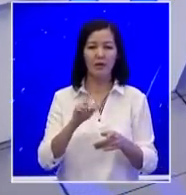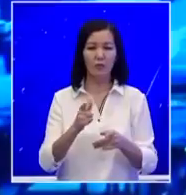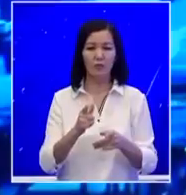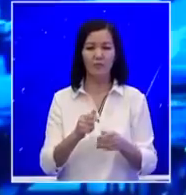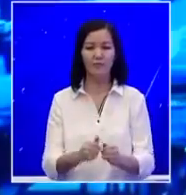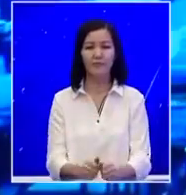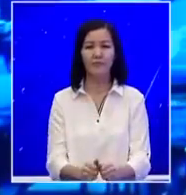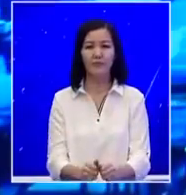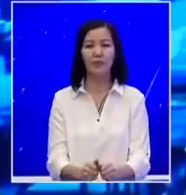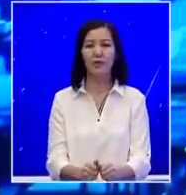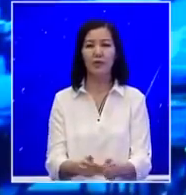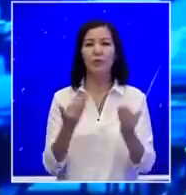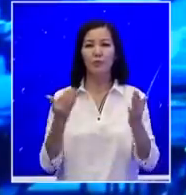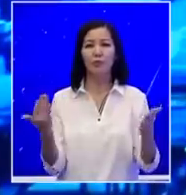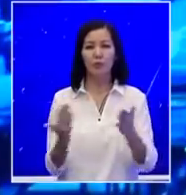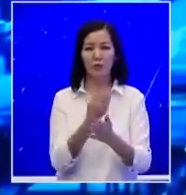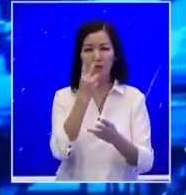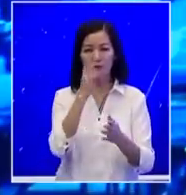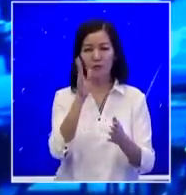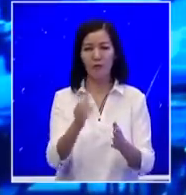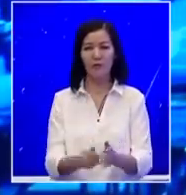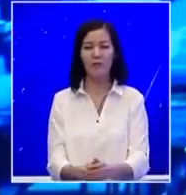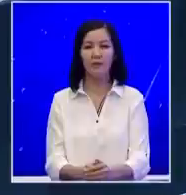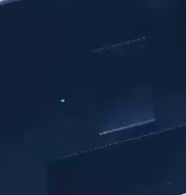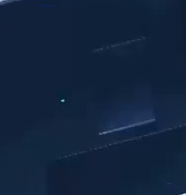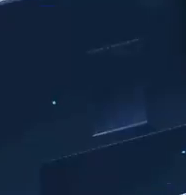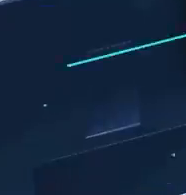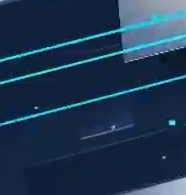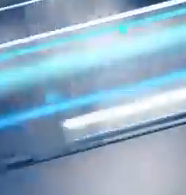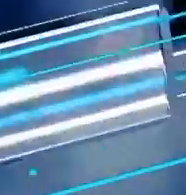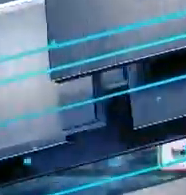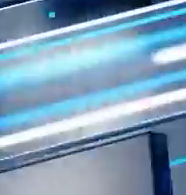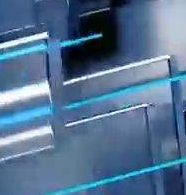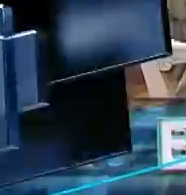Жұмашқызы. Бүгінгі хабарда көретіндеріңіз.